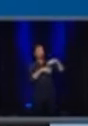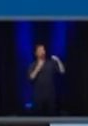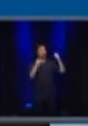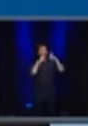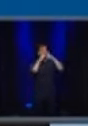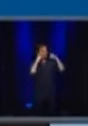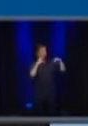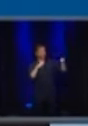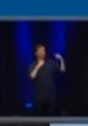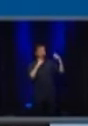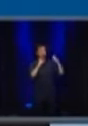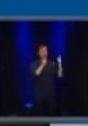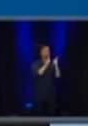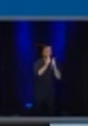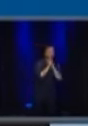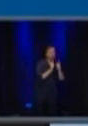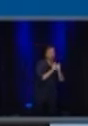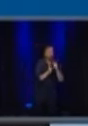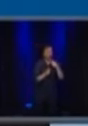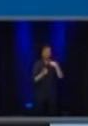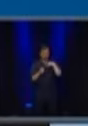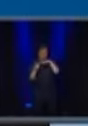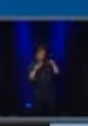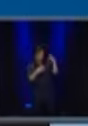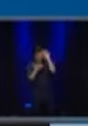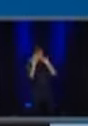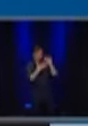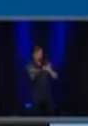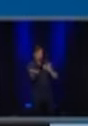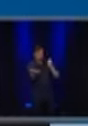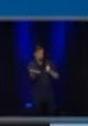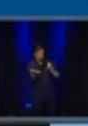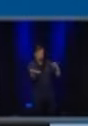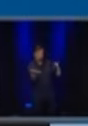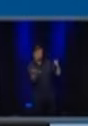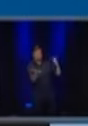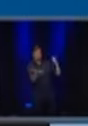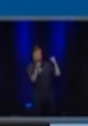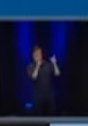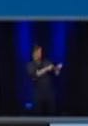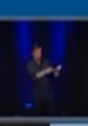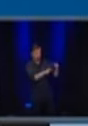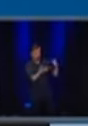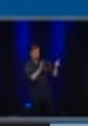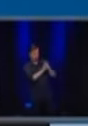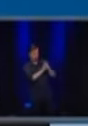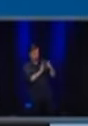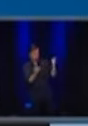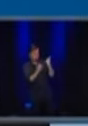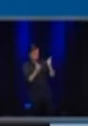sur les partisans. Est-ce que ça vous inquiète et pouvez-vous prendre des mesures un peu pour limiter ces rassemblements-là?